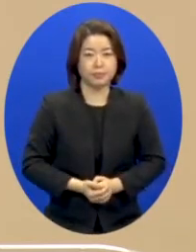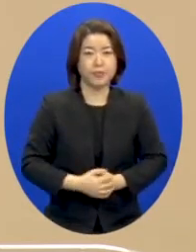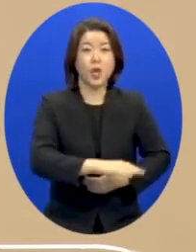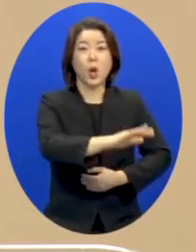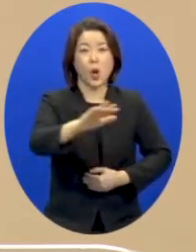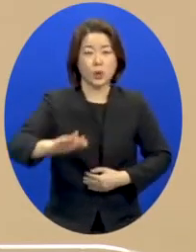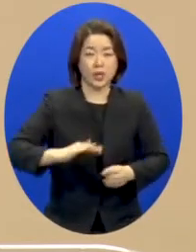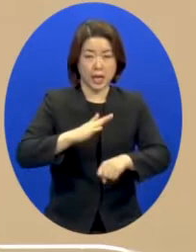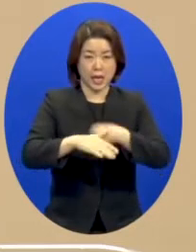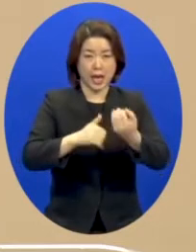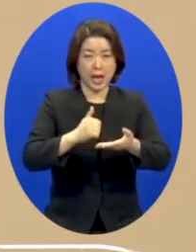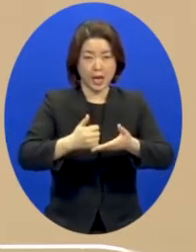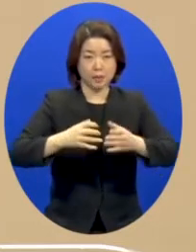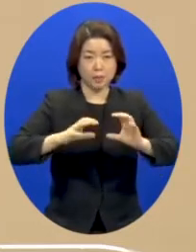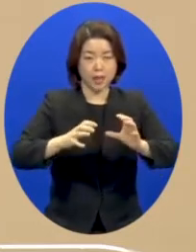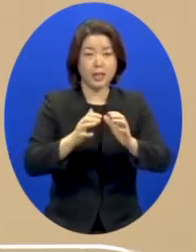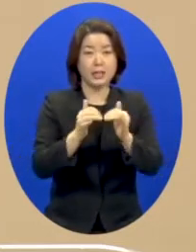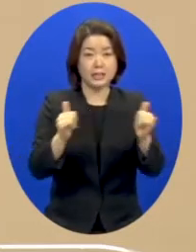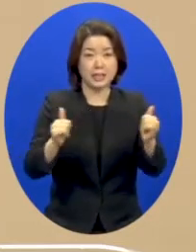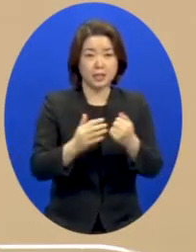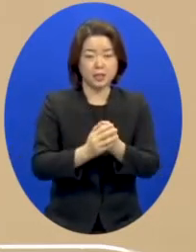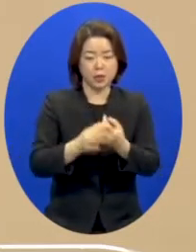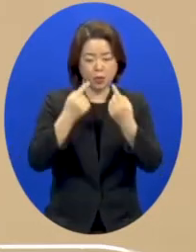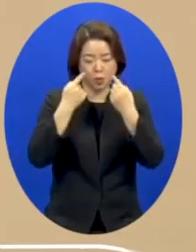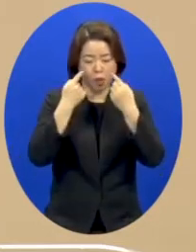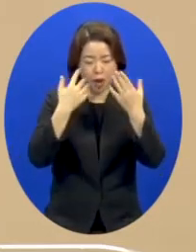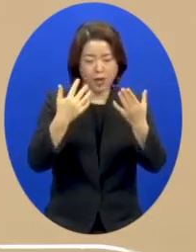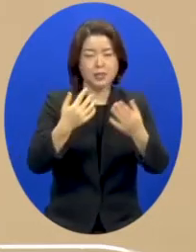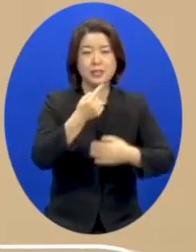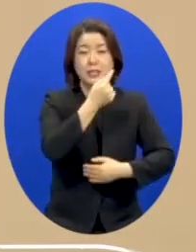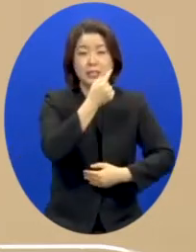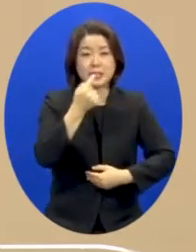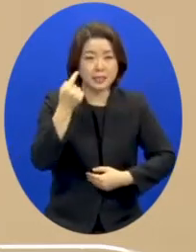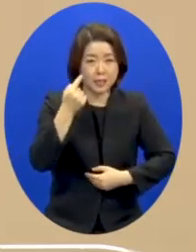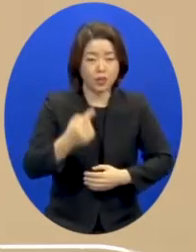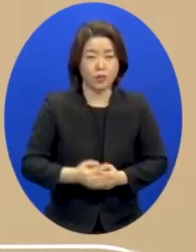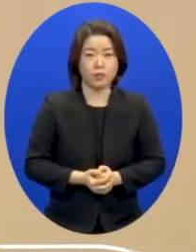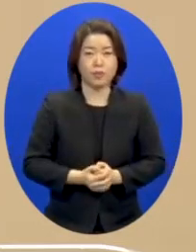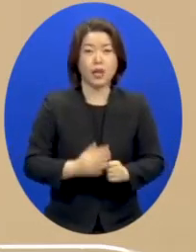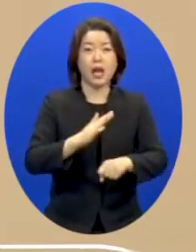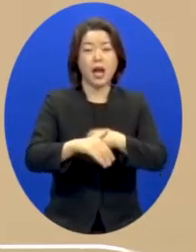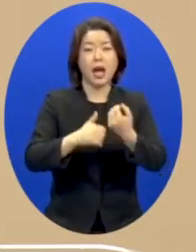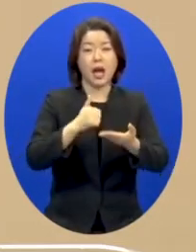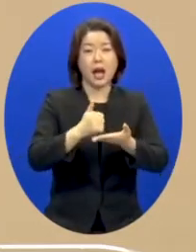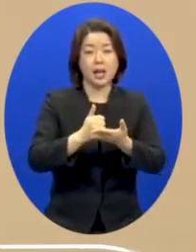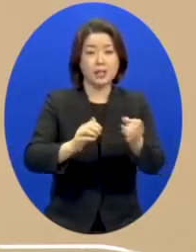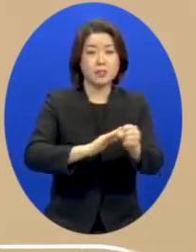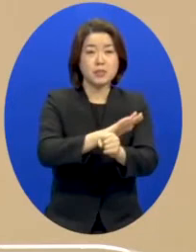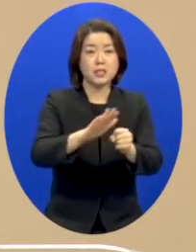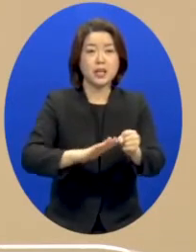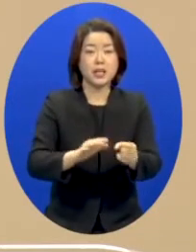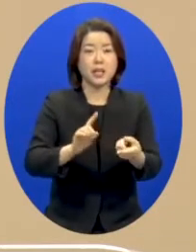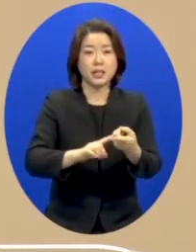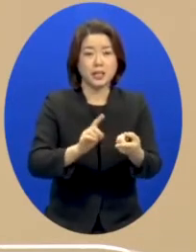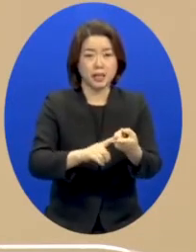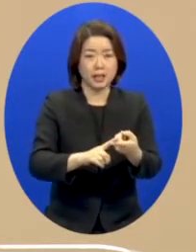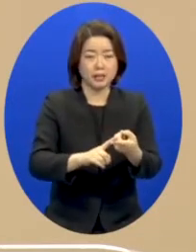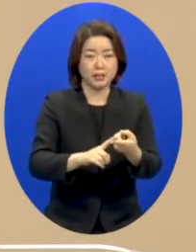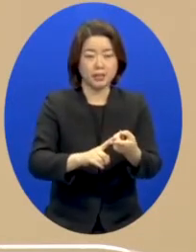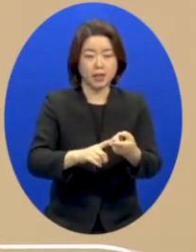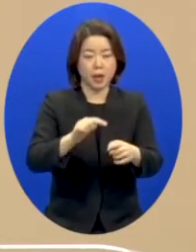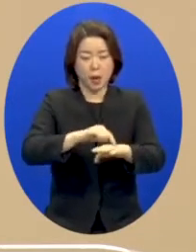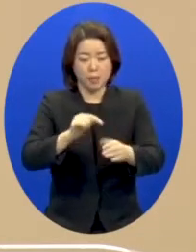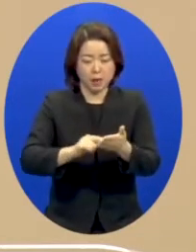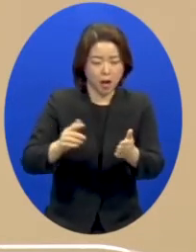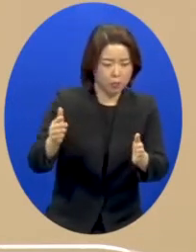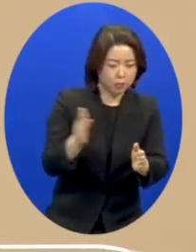우리가 하나님 나라 백성인 아주 뚜렷한 증거, 하나님의 사랑에 대한 마음으로부터의 뜨거운